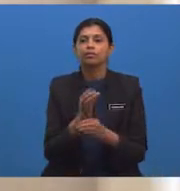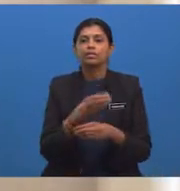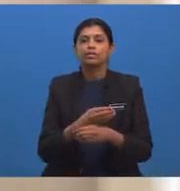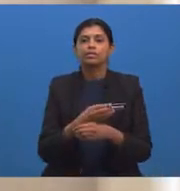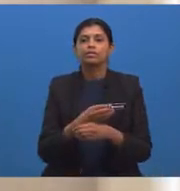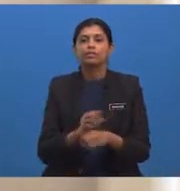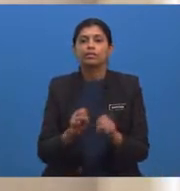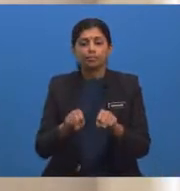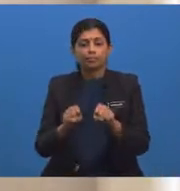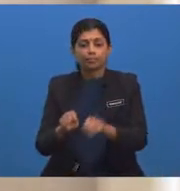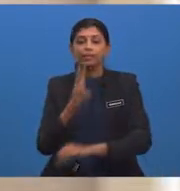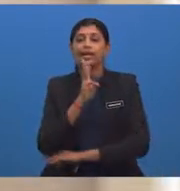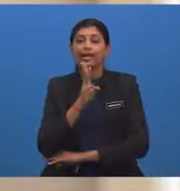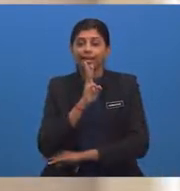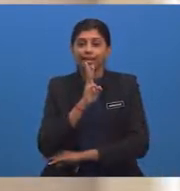membina pelabuhan.